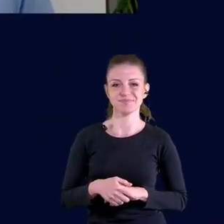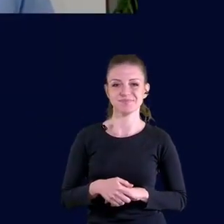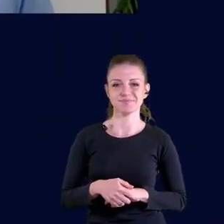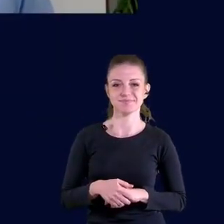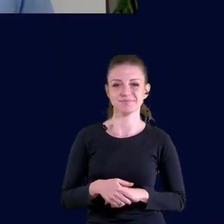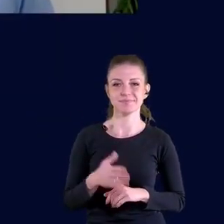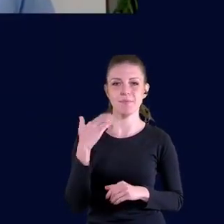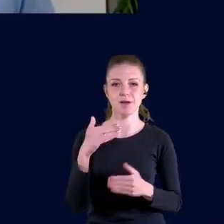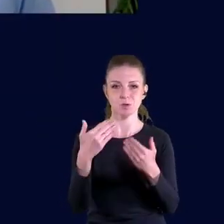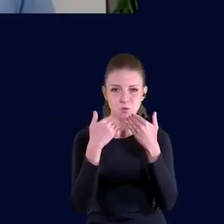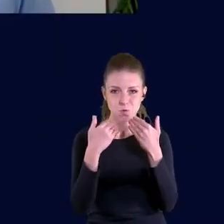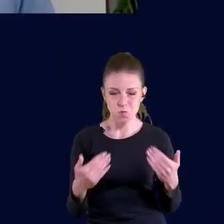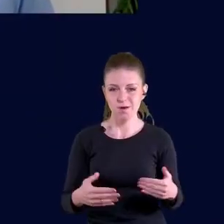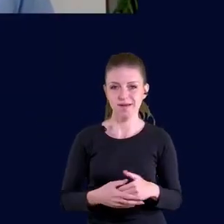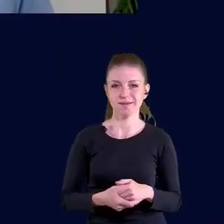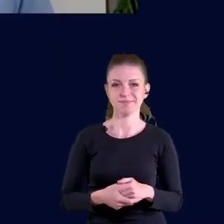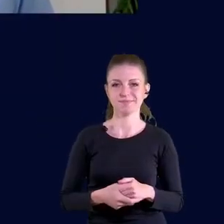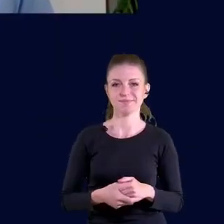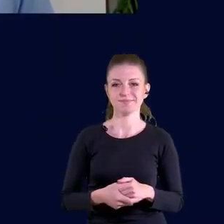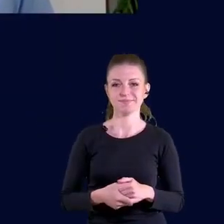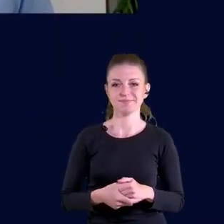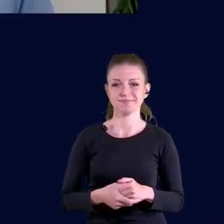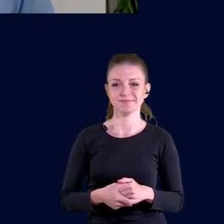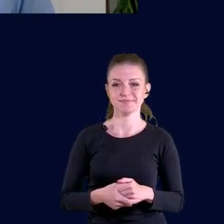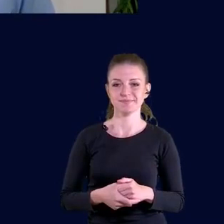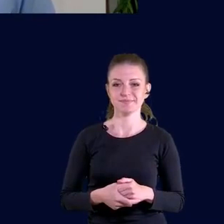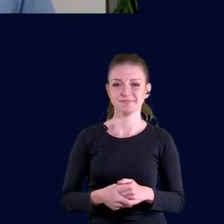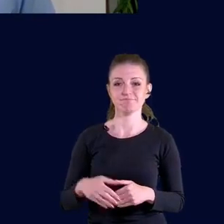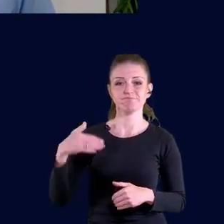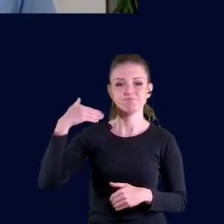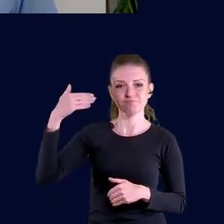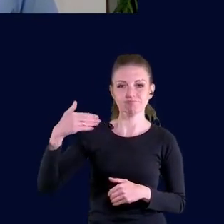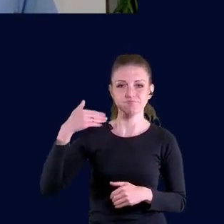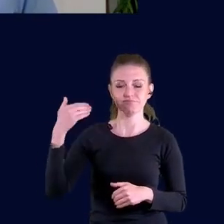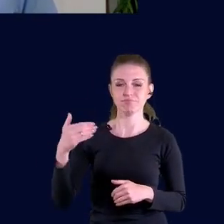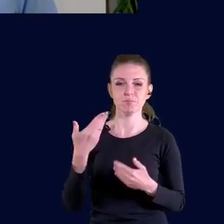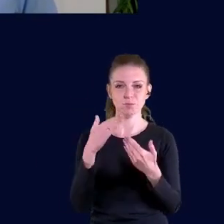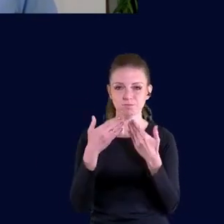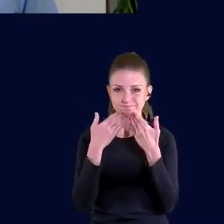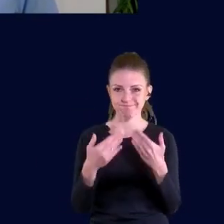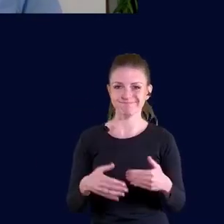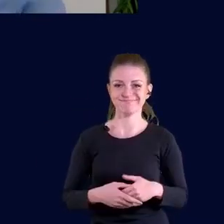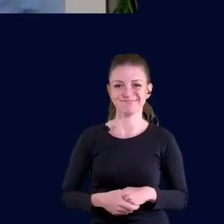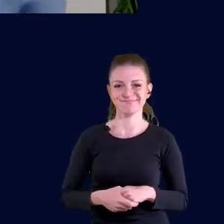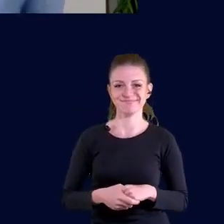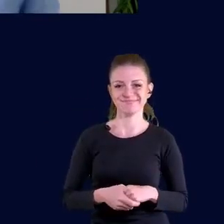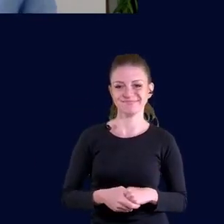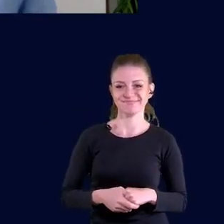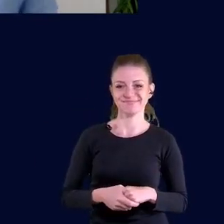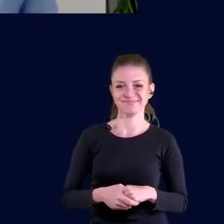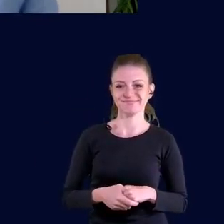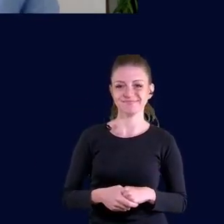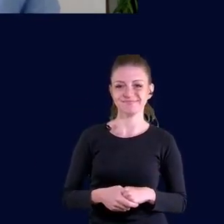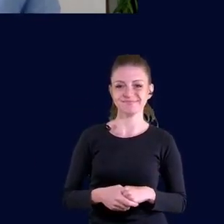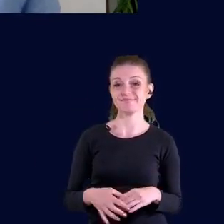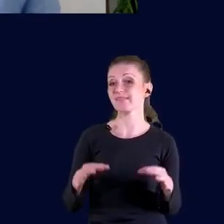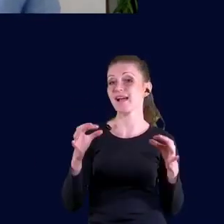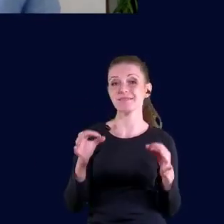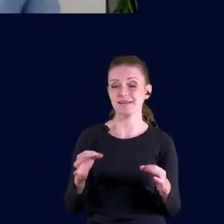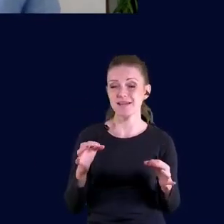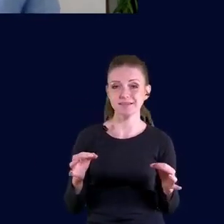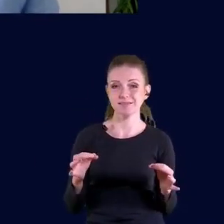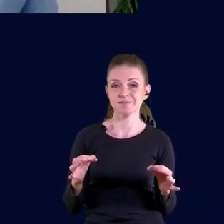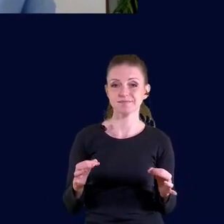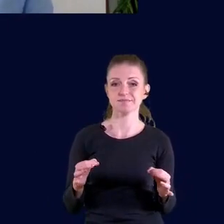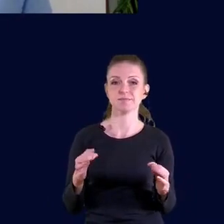Cześć Dziękuję uprzejmie pani prelegent za referat za wystąpienie bardzo dziękują a tymczasem Szanowni